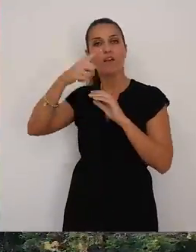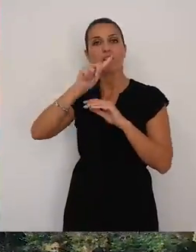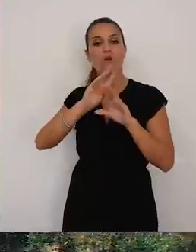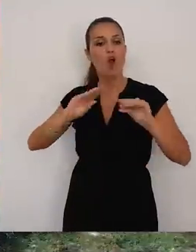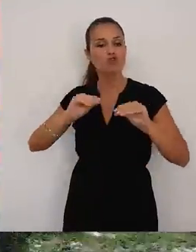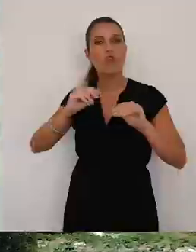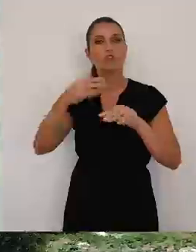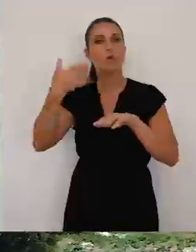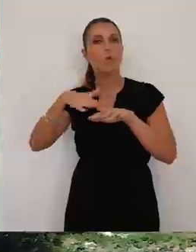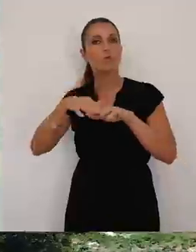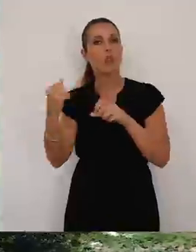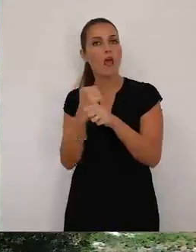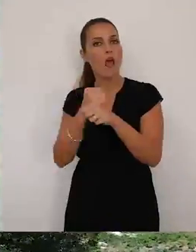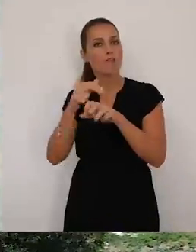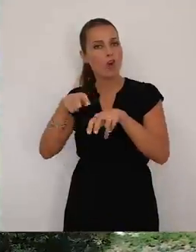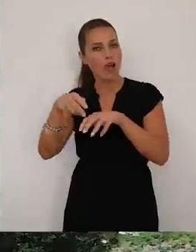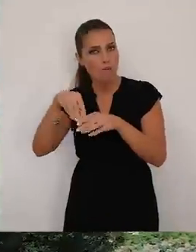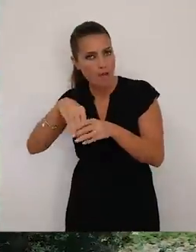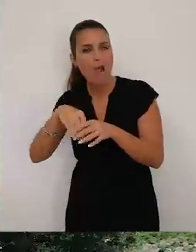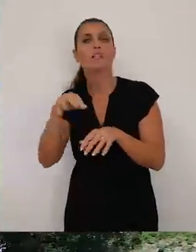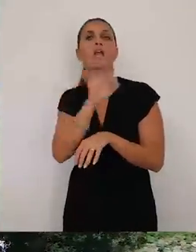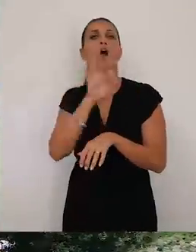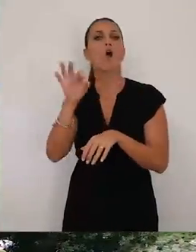o come sistema abitativo durante i mesi estivi.